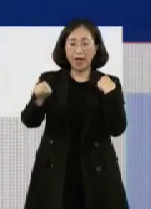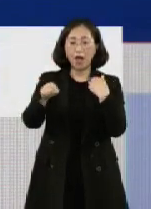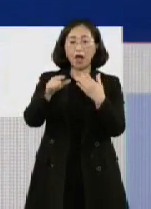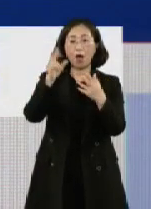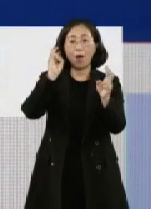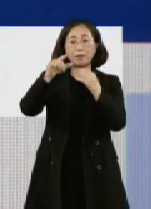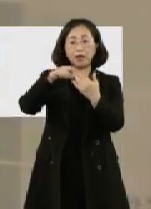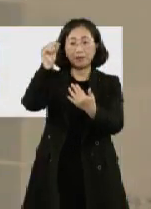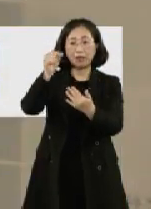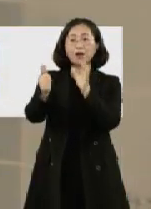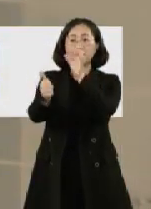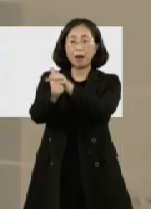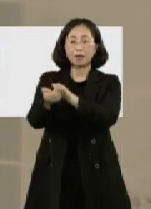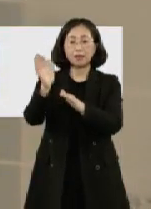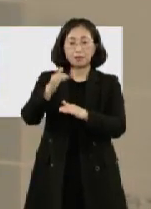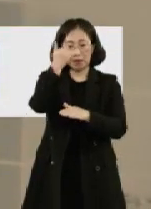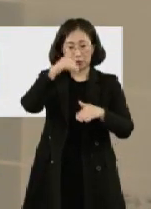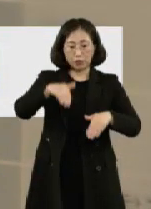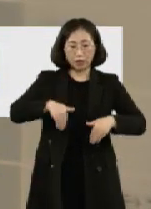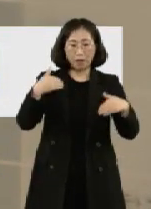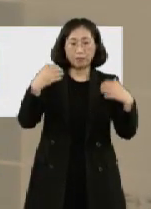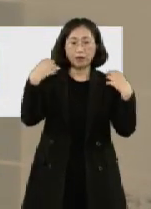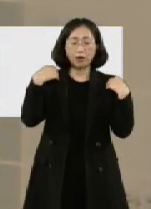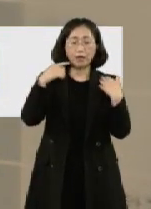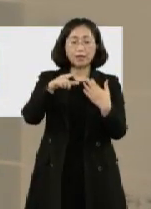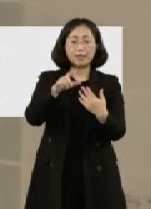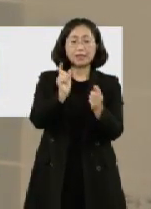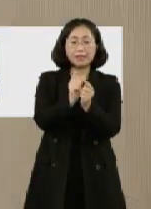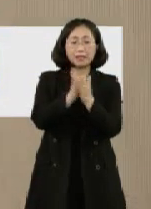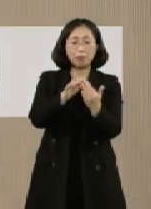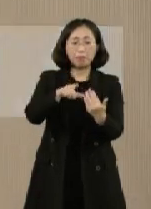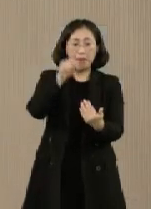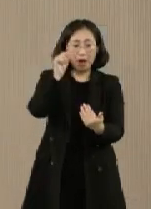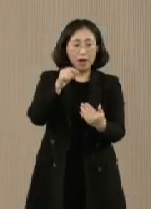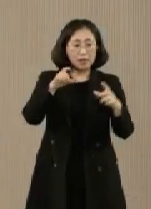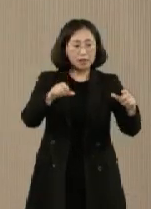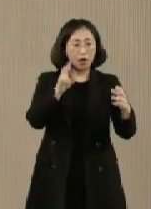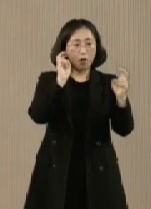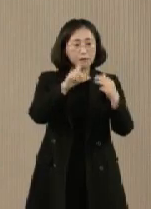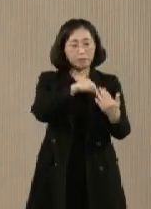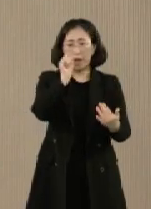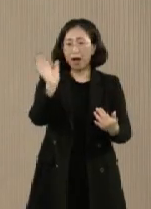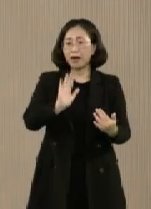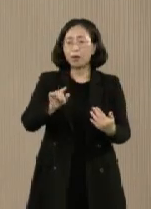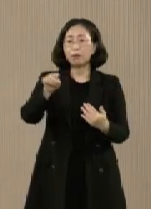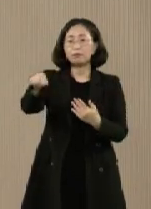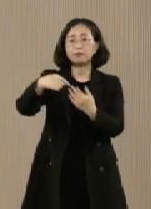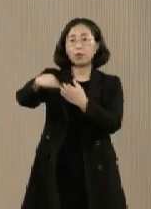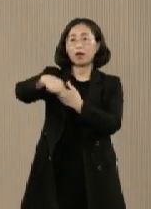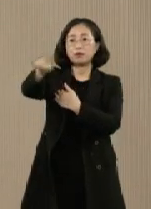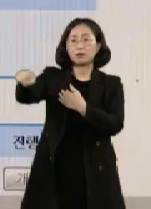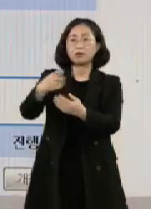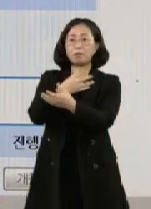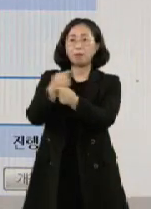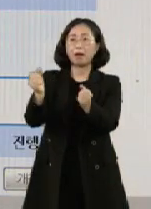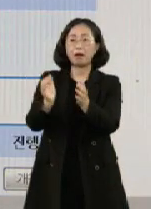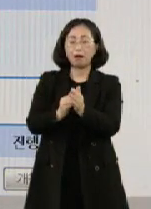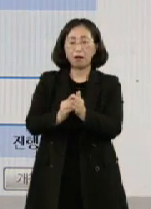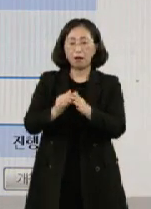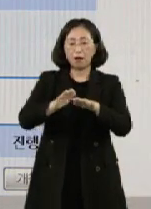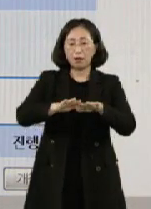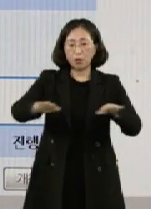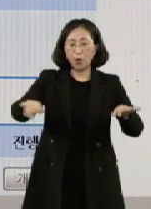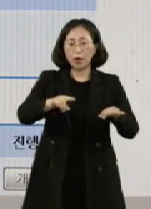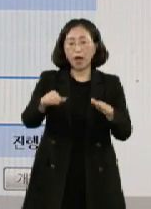맡기지만 충남도가 직접 선정하면서도 외지 업체가 수주한 겁니다. 여기에 입찰 공고에 도로 포장재에